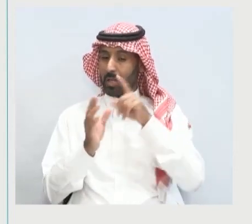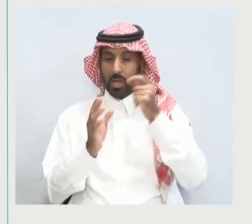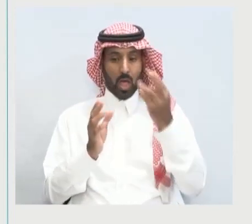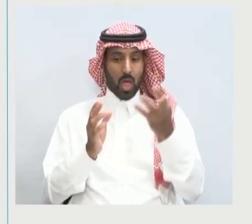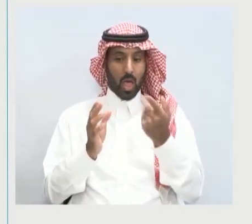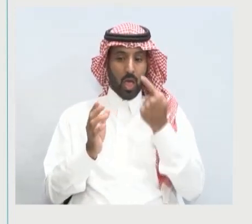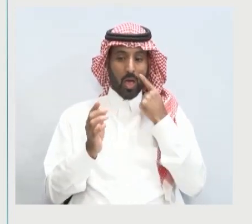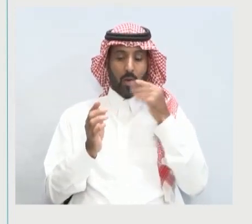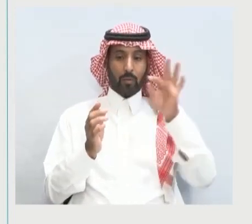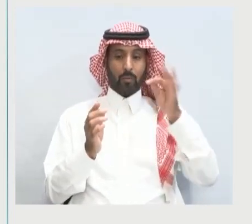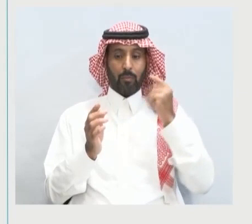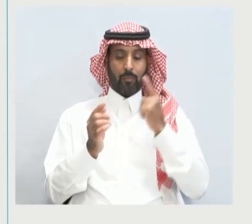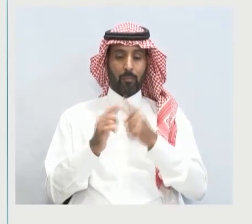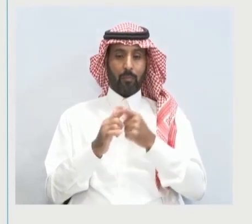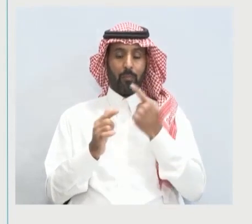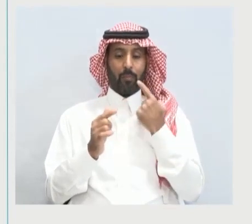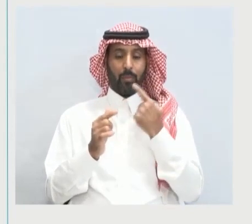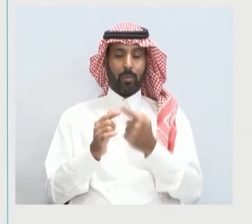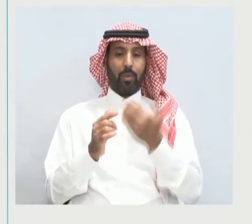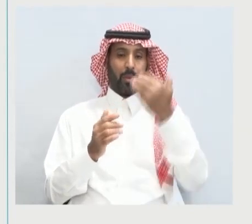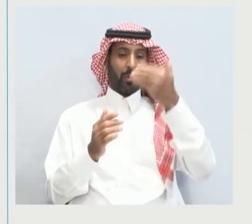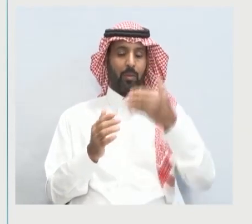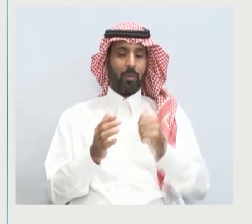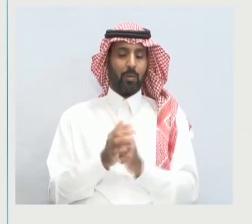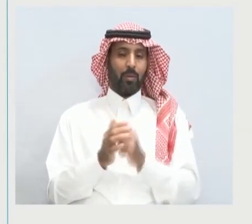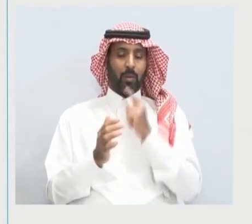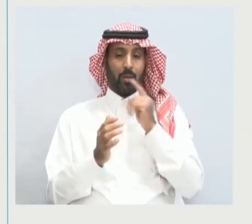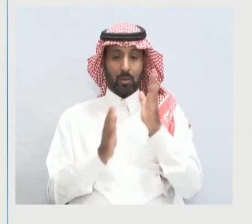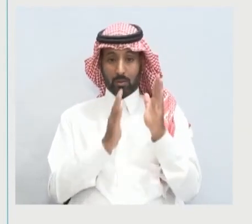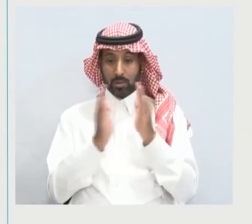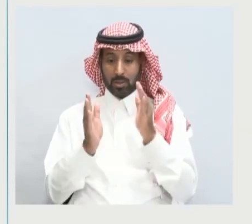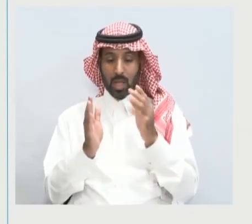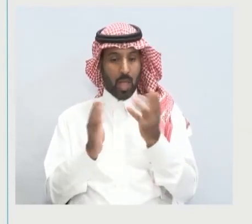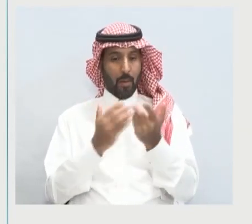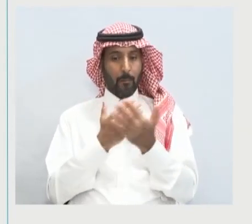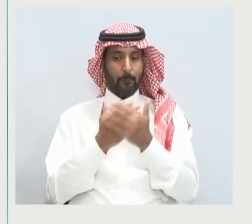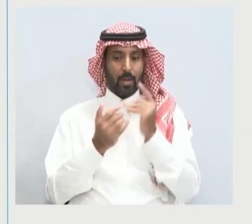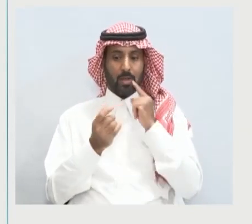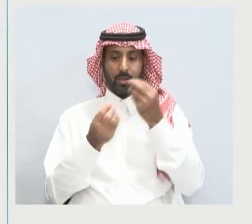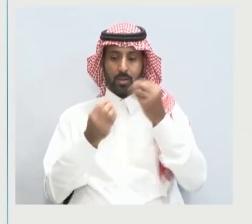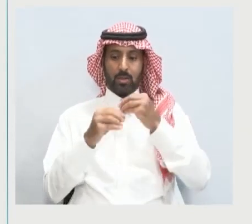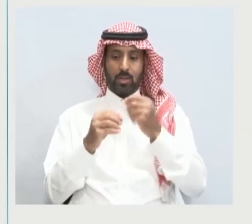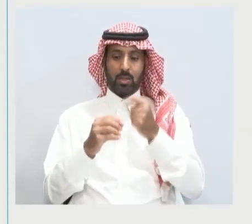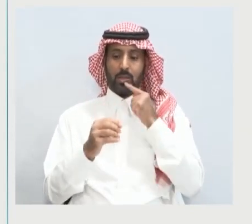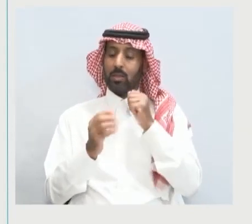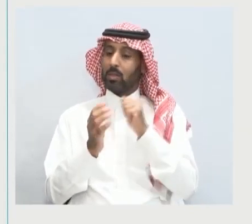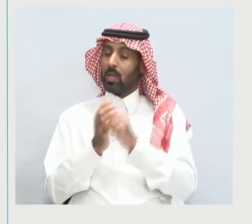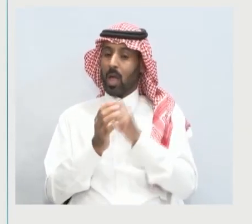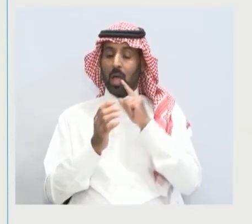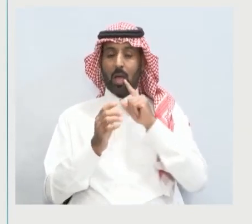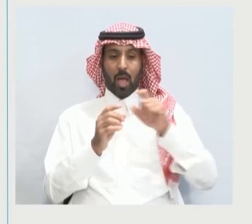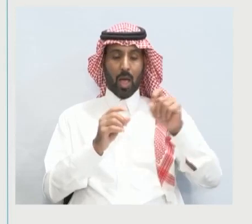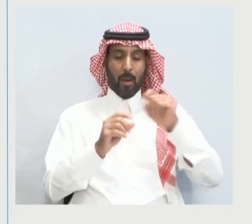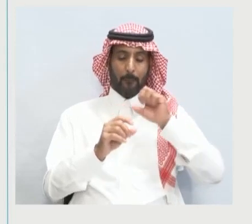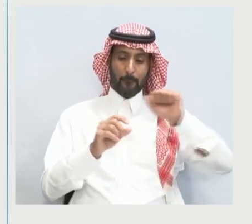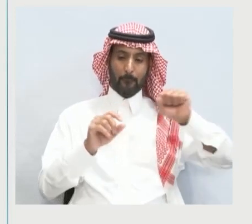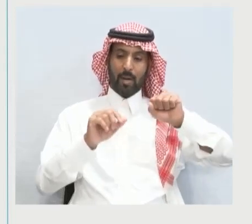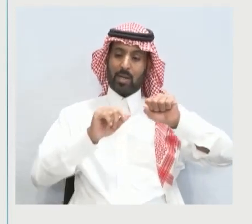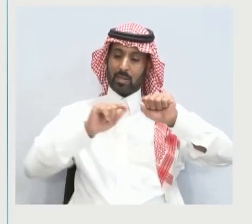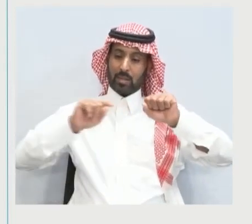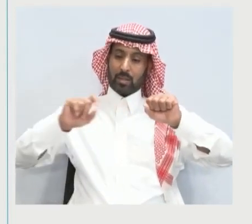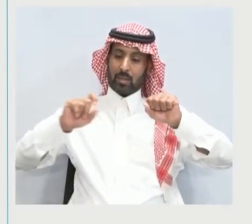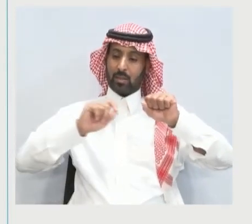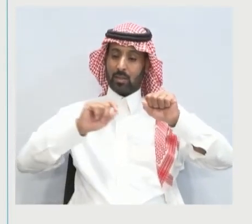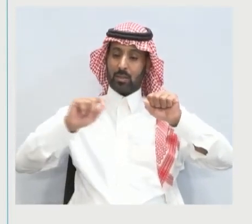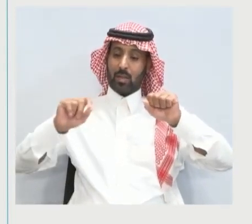نختار نستطيع اختيار او تطبيق تنسيق العمله او زياده عدد المنازل العشريه او تغيير نوع